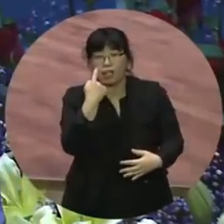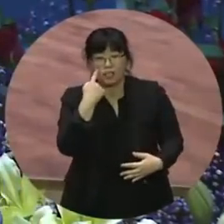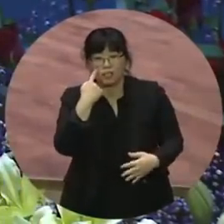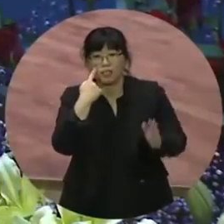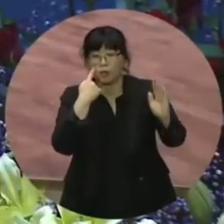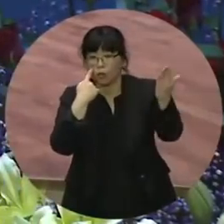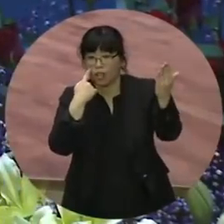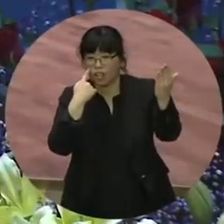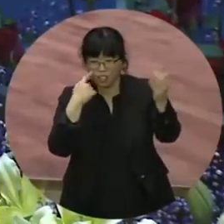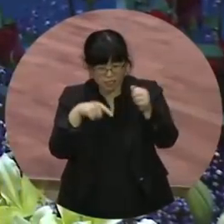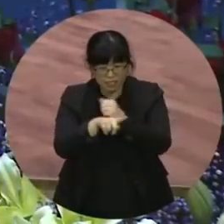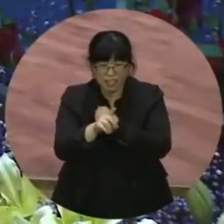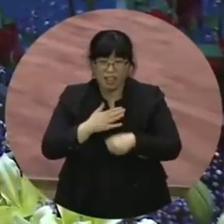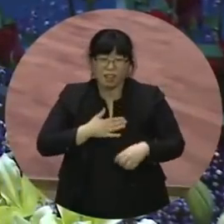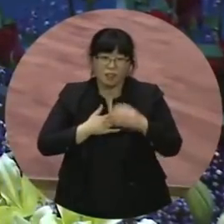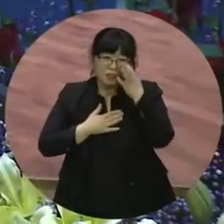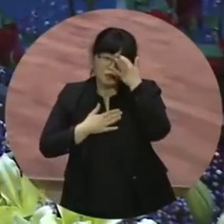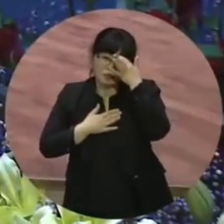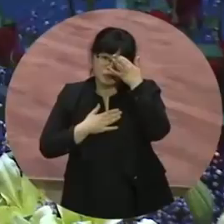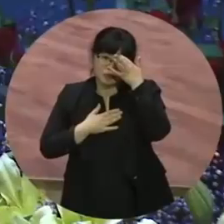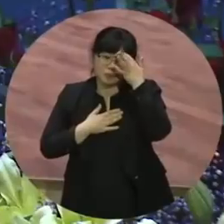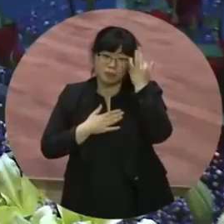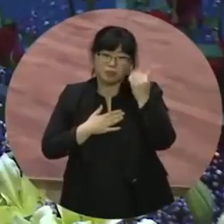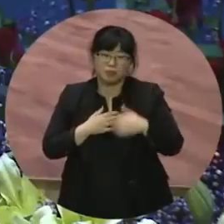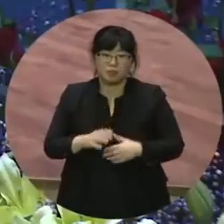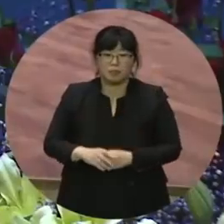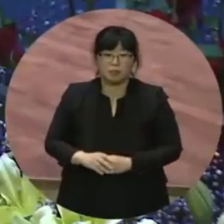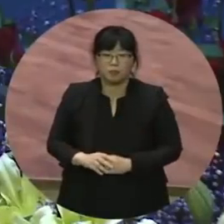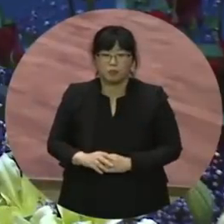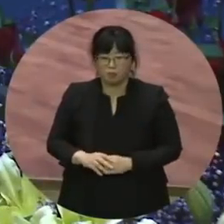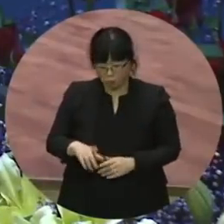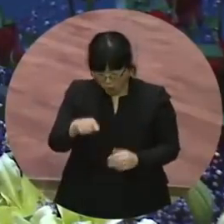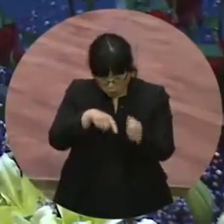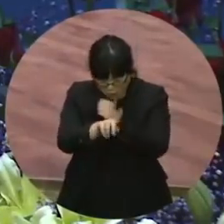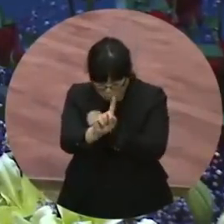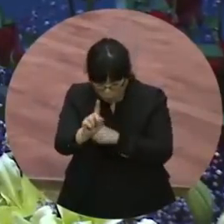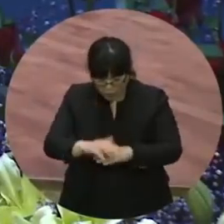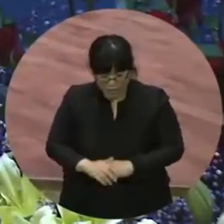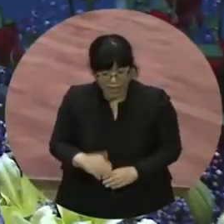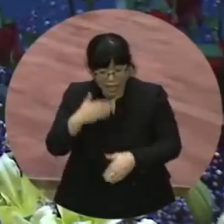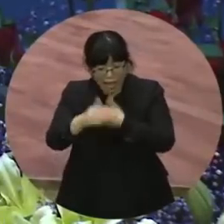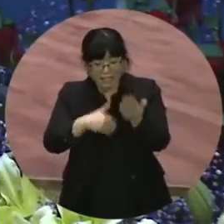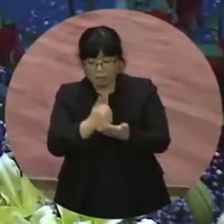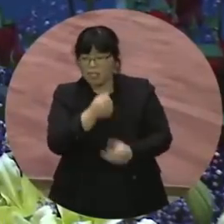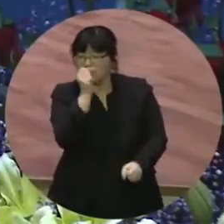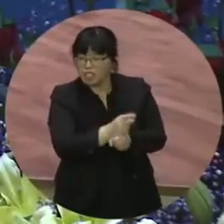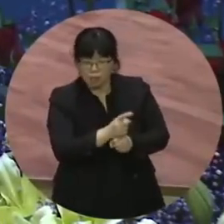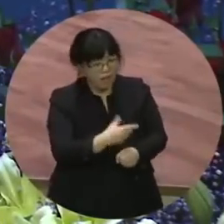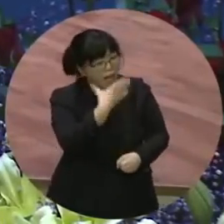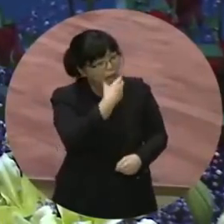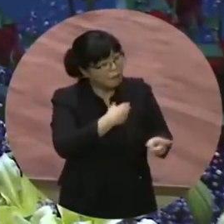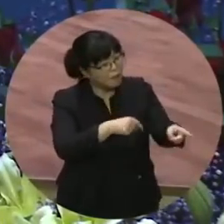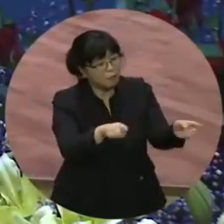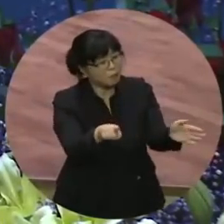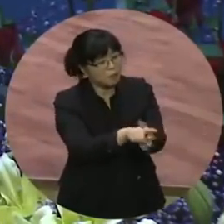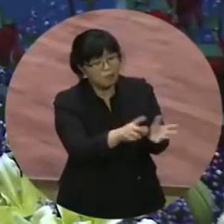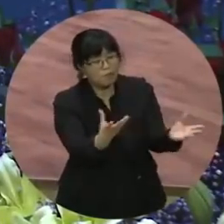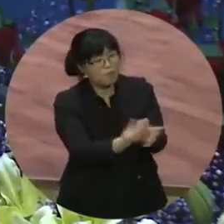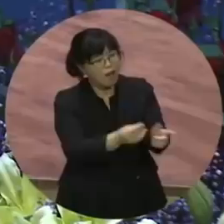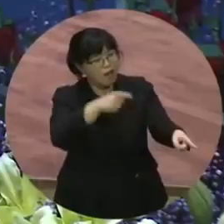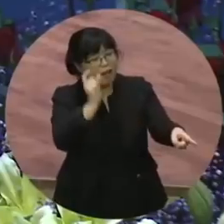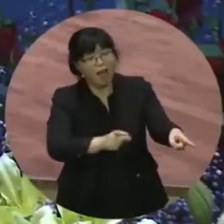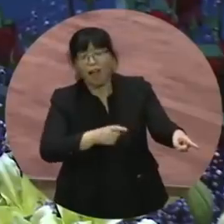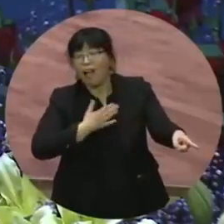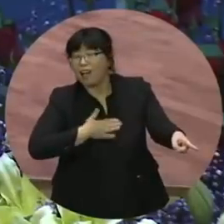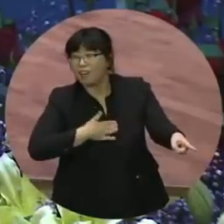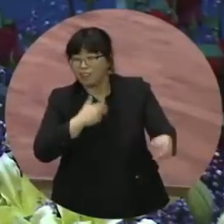자, 아브라함 본인도요, 이 시험 전까지는 자기 믿음이 어느 정도인지를 몰랐을 거예요. 내가